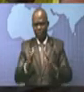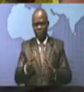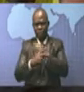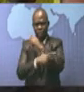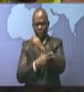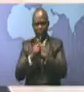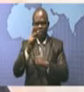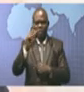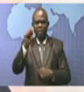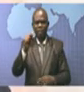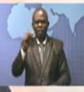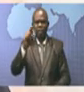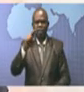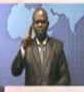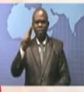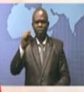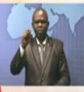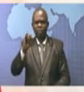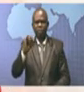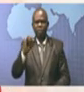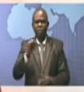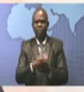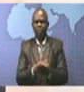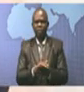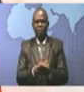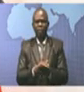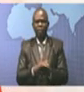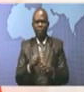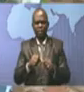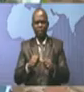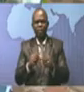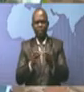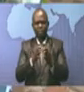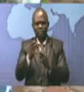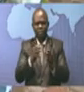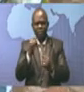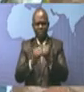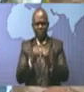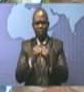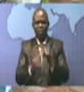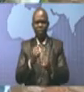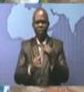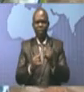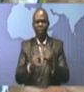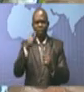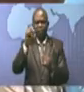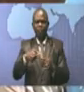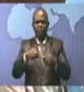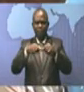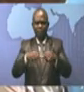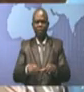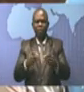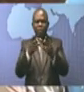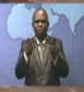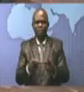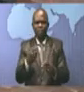Karusi, Dévote Nizigimana, a exhorté pour une synergie d'acteurs natifs de la province afin de sauvegarder, voire